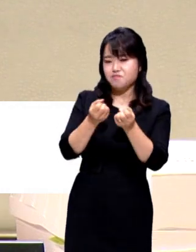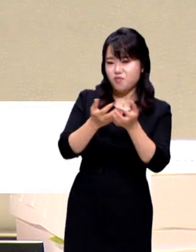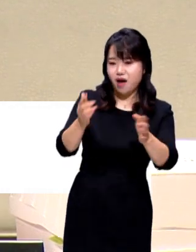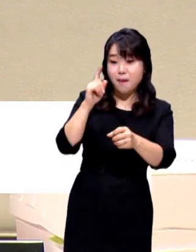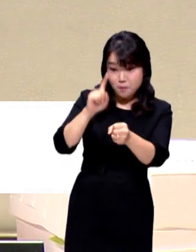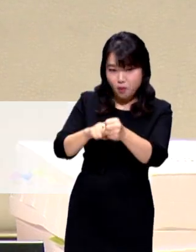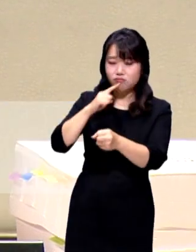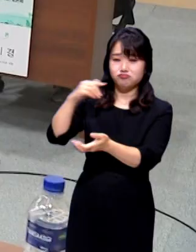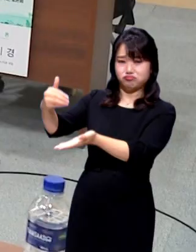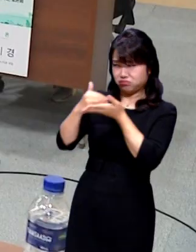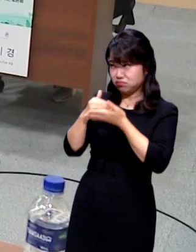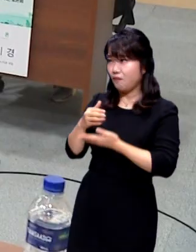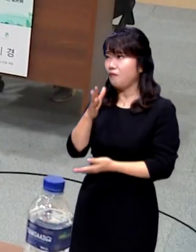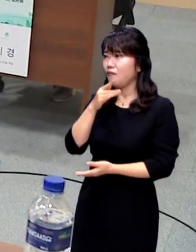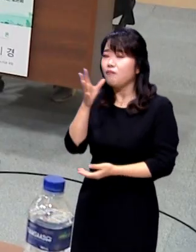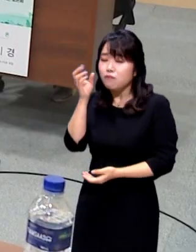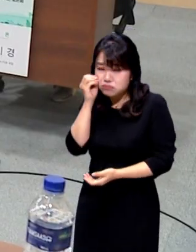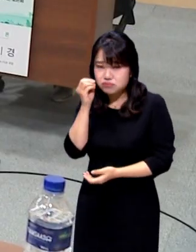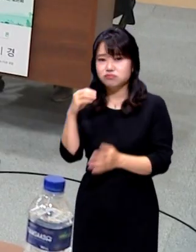제안을 했고.